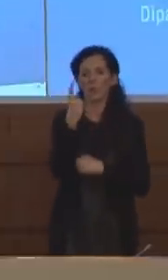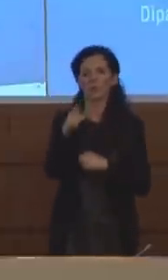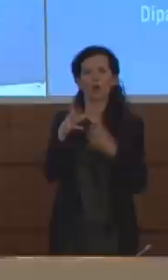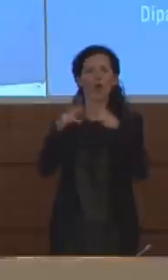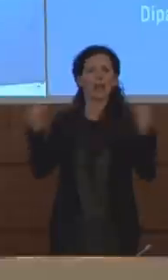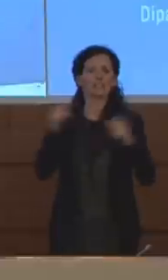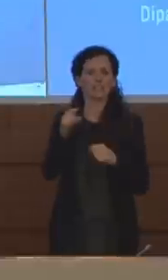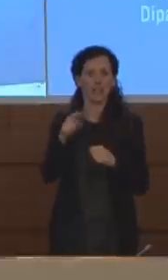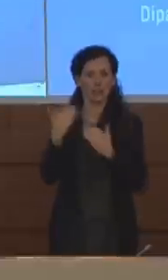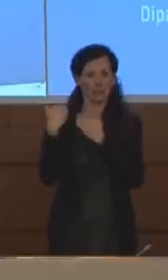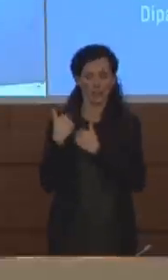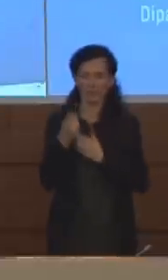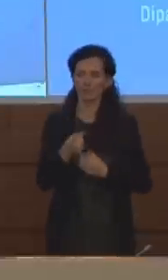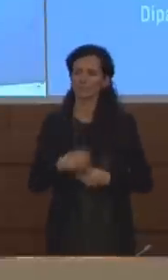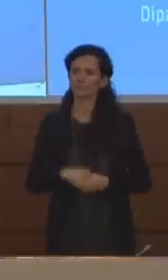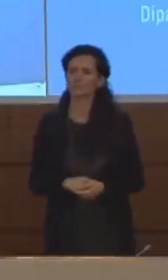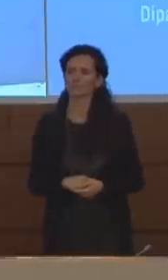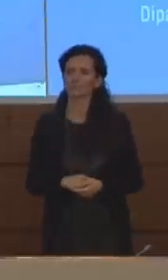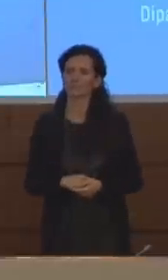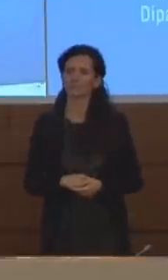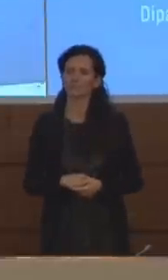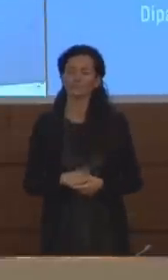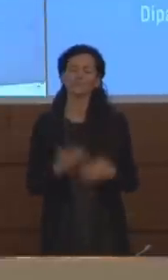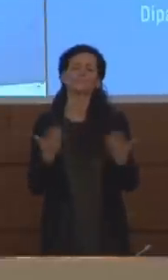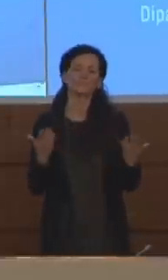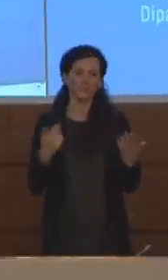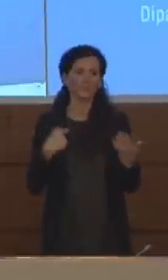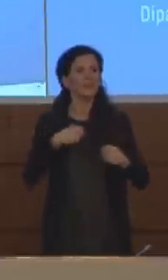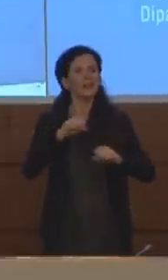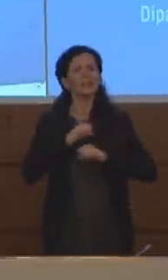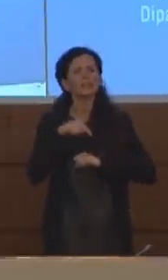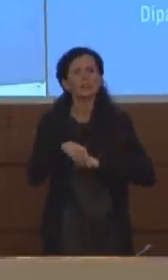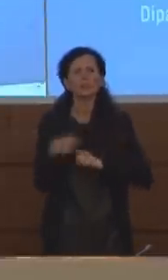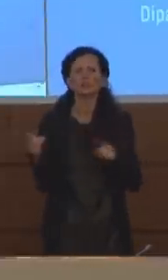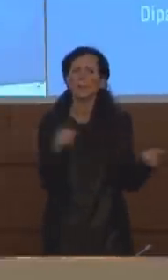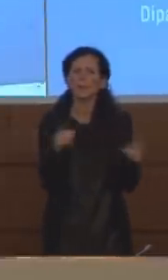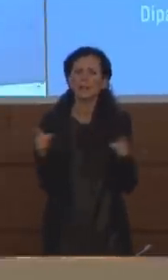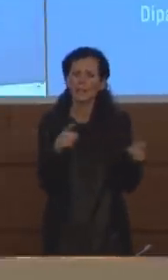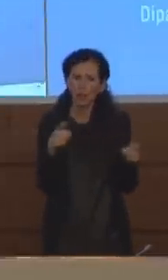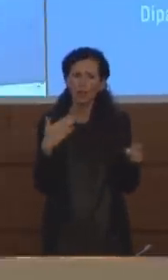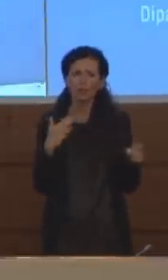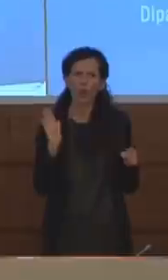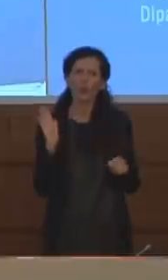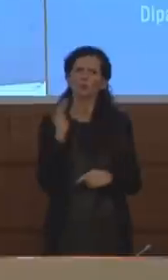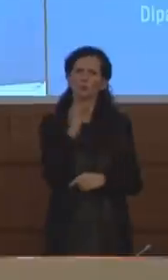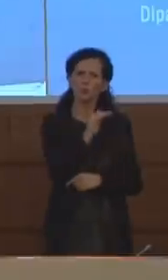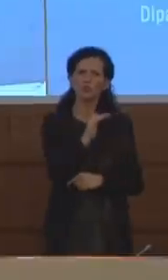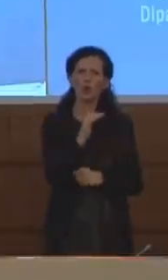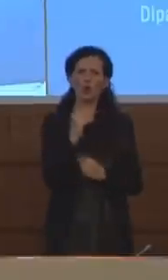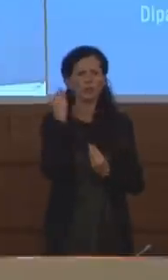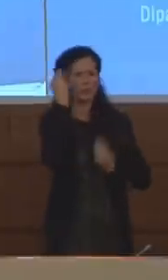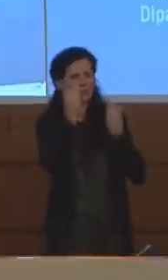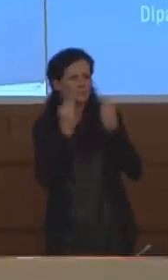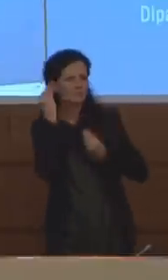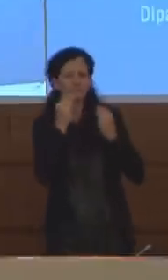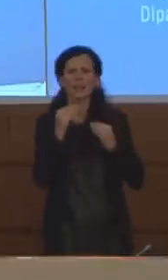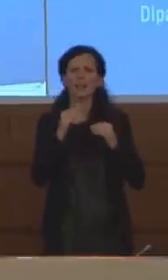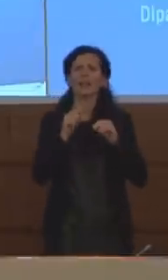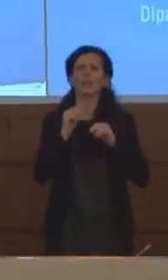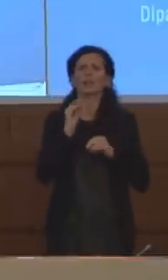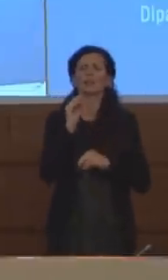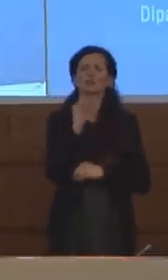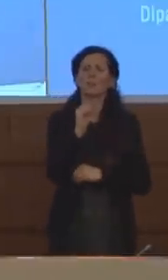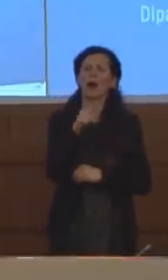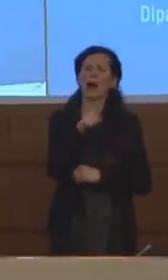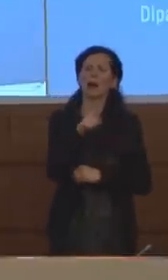mi pare che il tema dei test sierologici siano tormentone che ci accompagna giorno dopo giorno ora proverò a